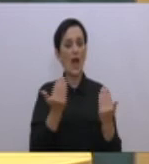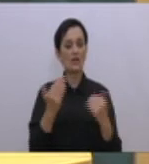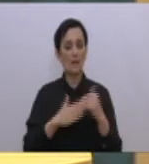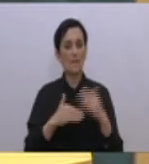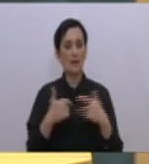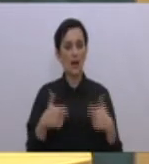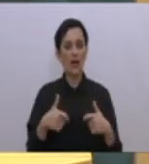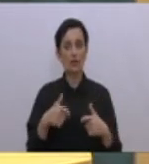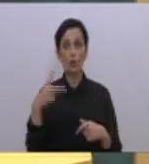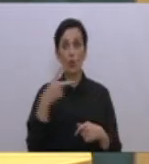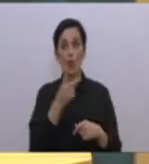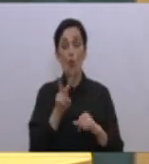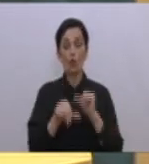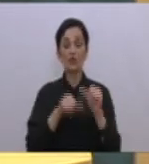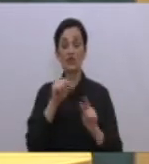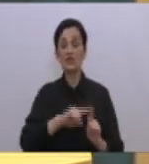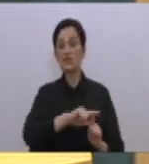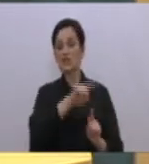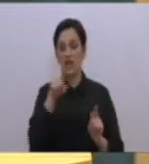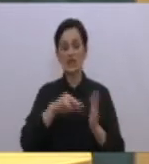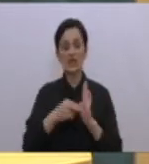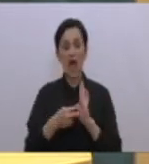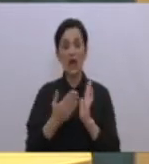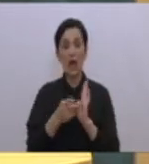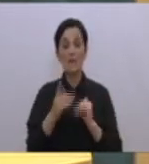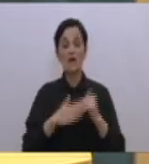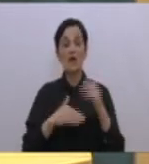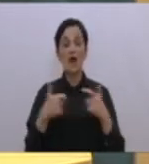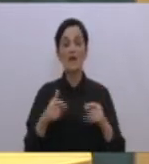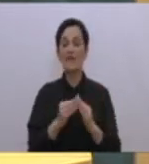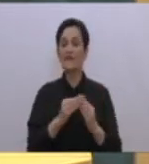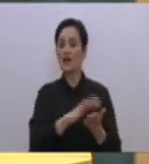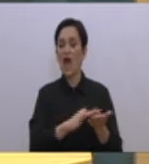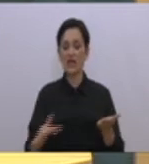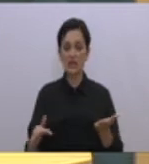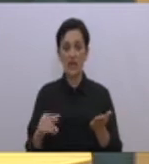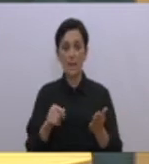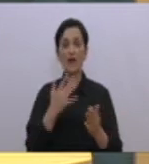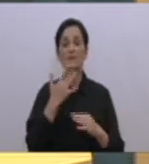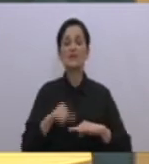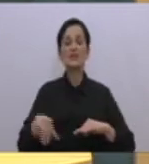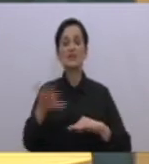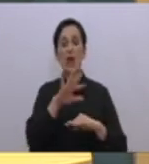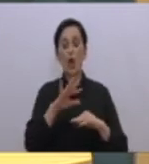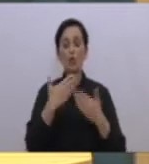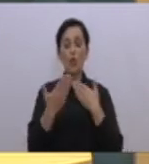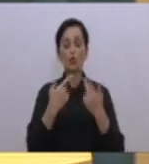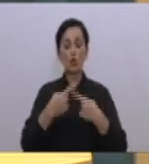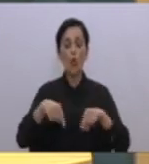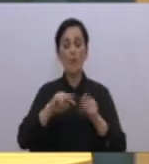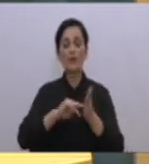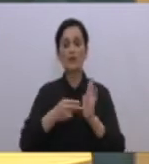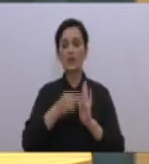პრაქტიკა. 2022 წლის განმავლობაში დაგეგმილია ამ პრაქტიკის გაგრძელება. Ამასთან საგარეო ურთიერთობათა კომიტეტი